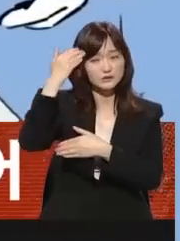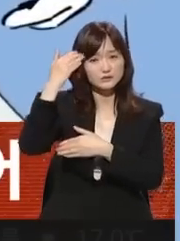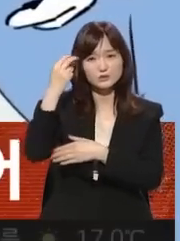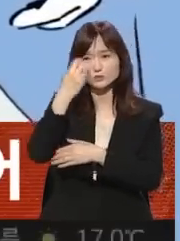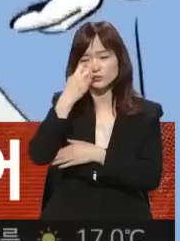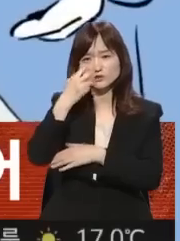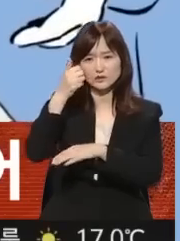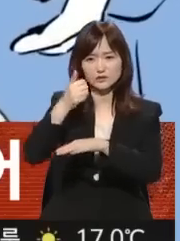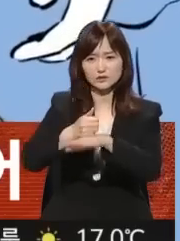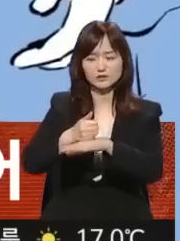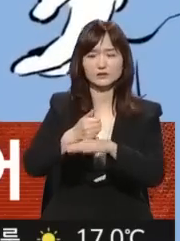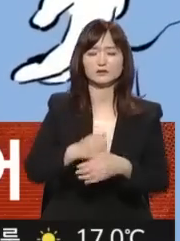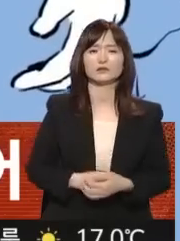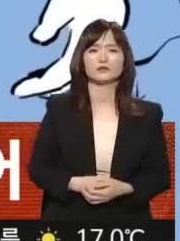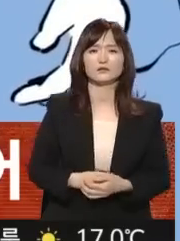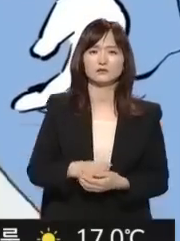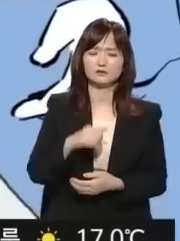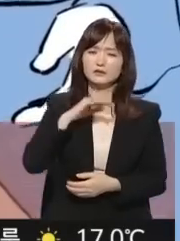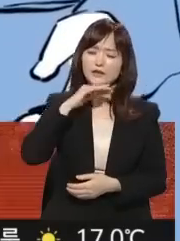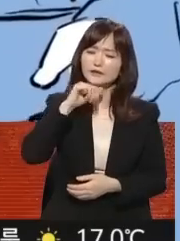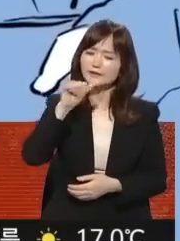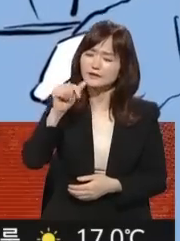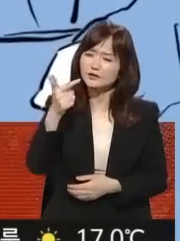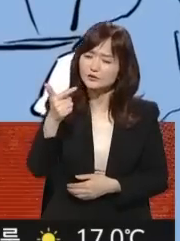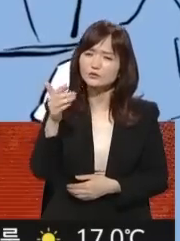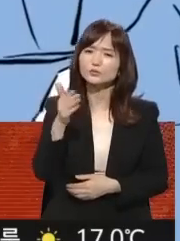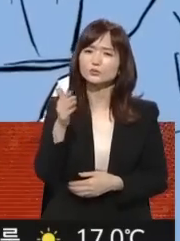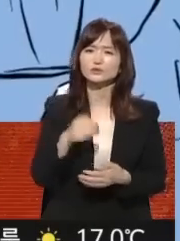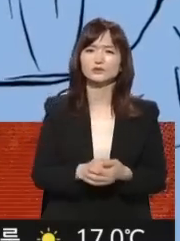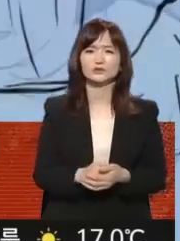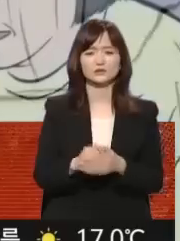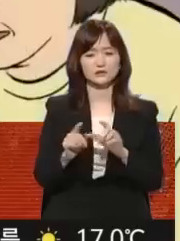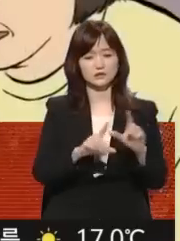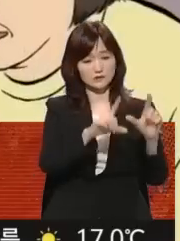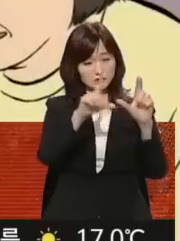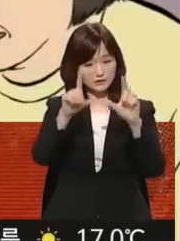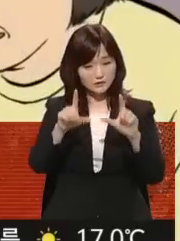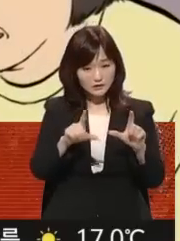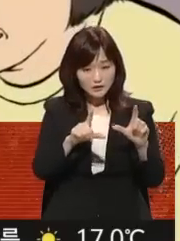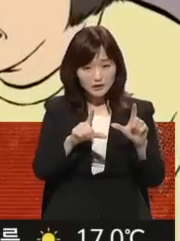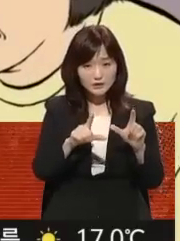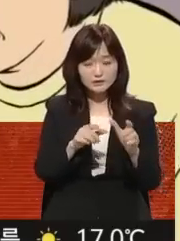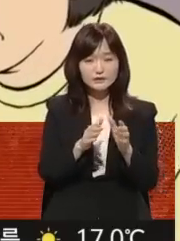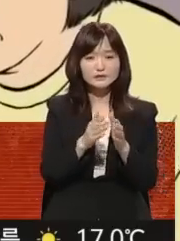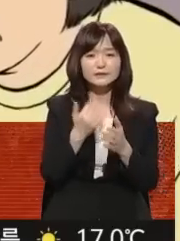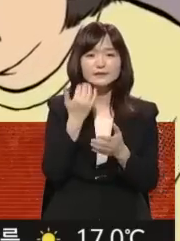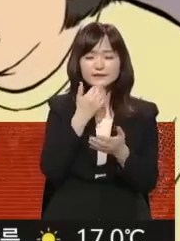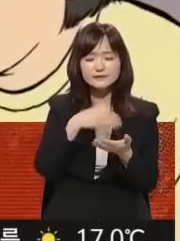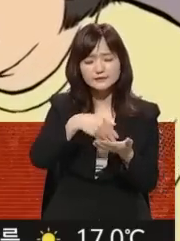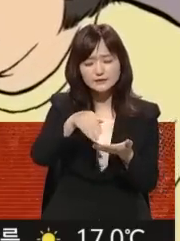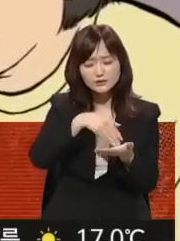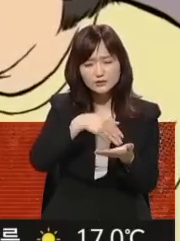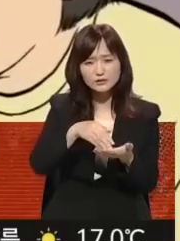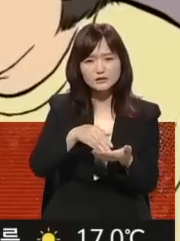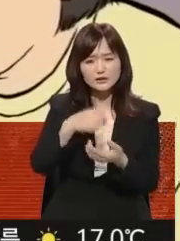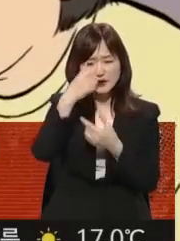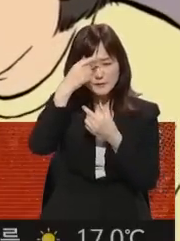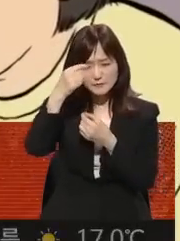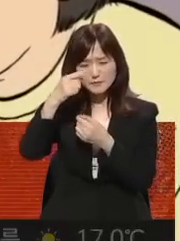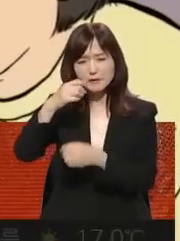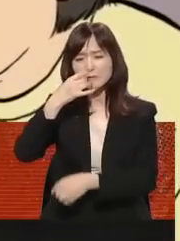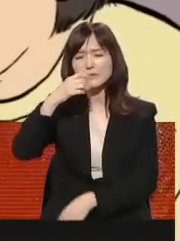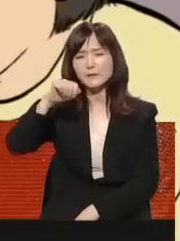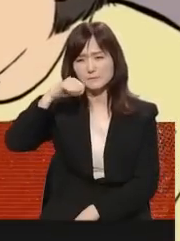5년 10개월 그러니까 5살 6살 수준이 나왔습니다 일상생활에서는 색칠공부 정도를 하고요 때 되면 밥 먹어야 되는 줄 아는